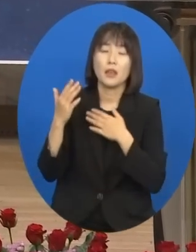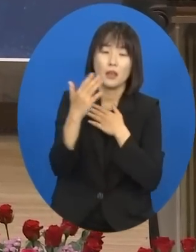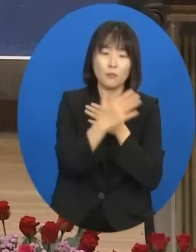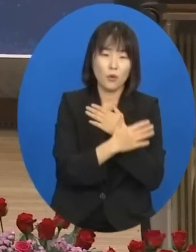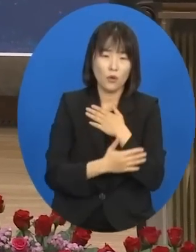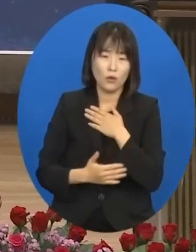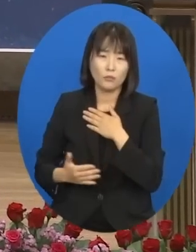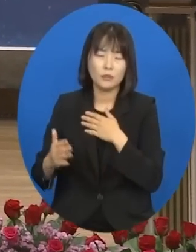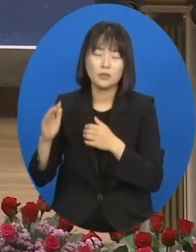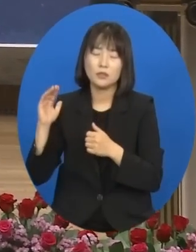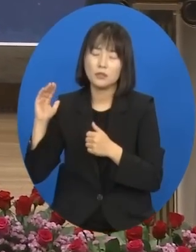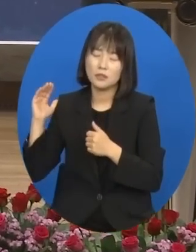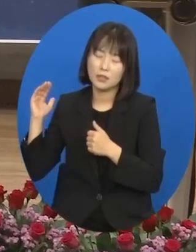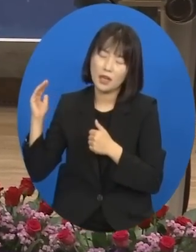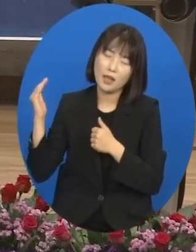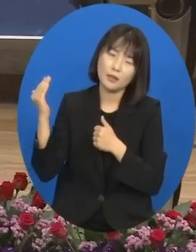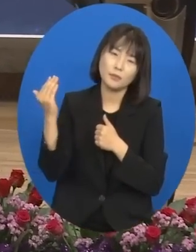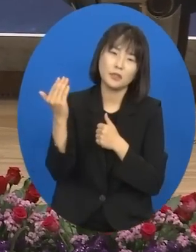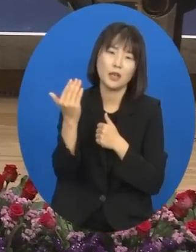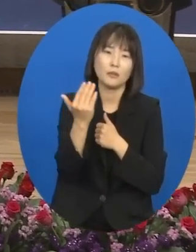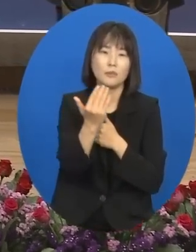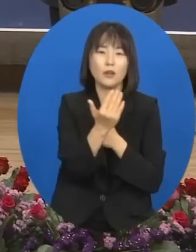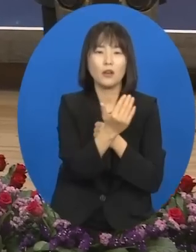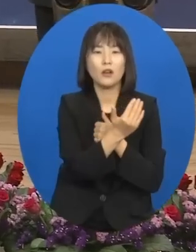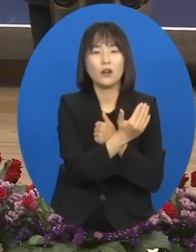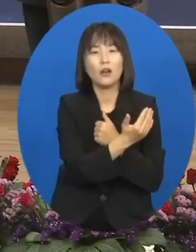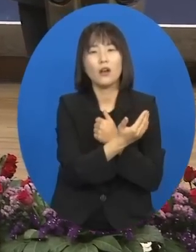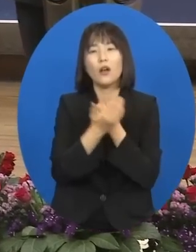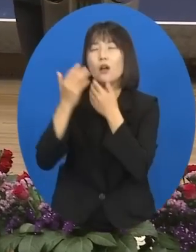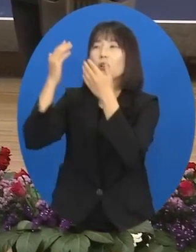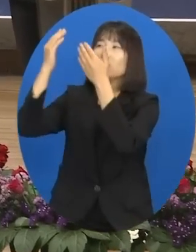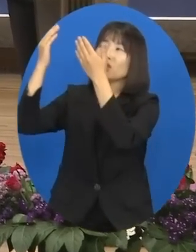내 몸을 감싸며